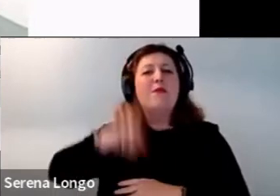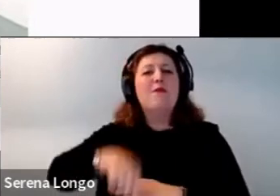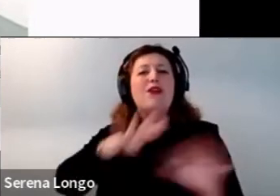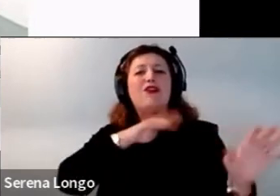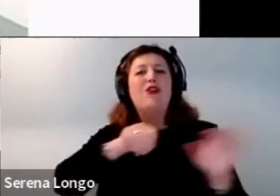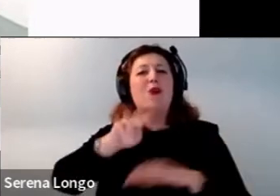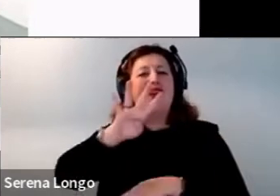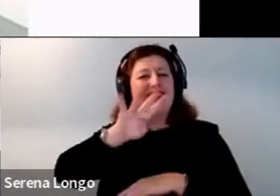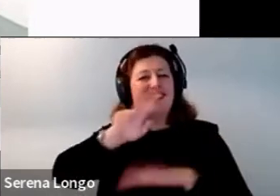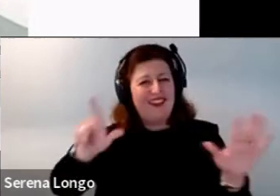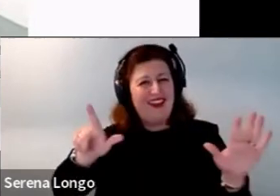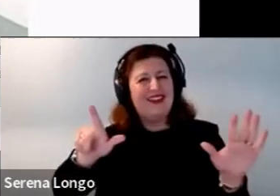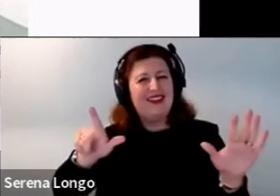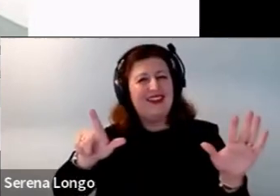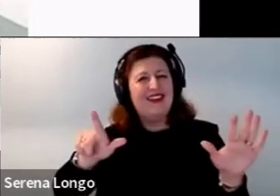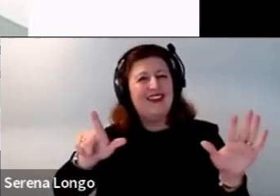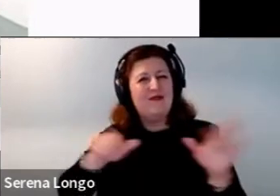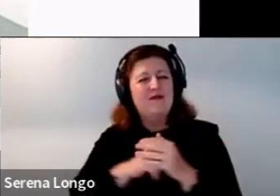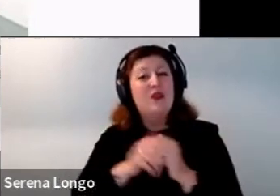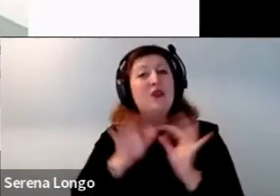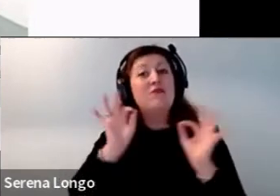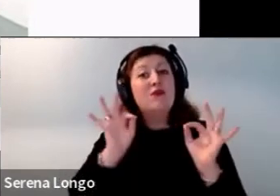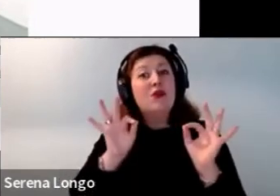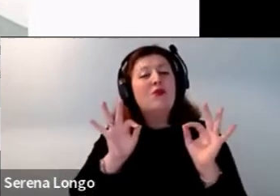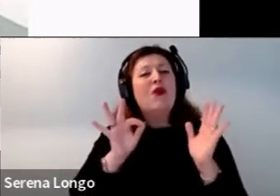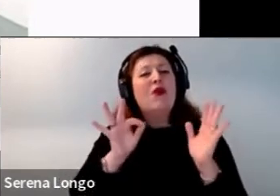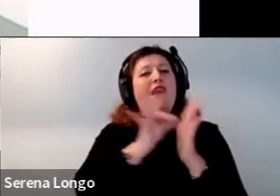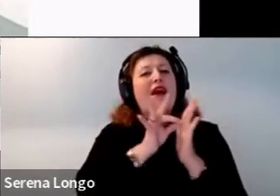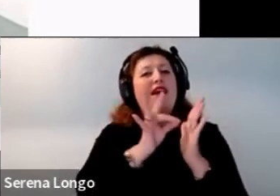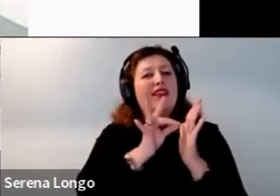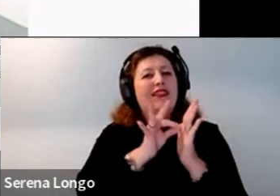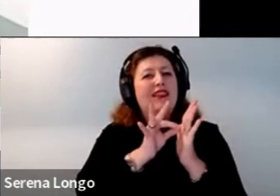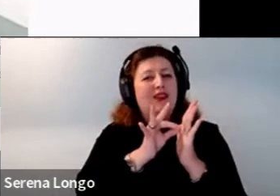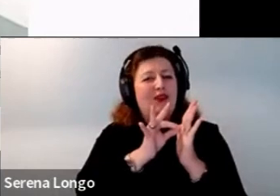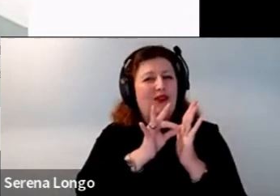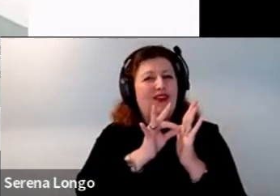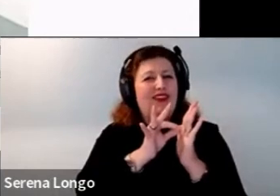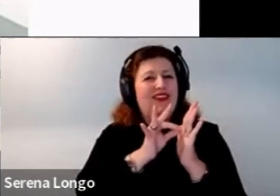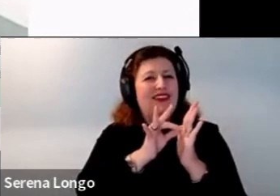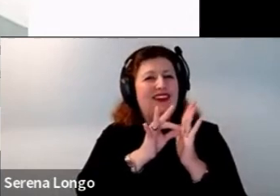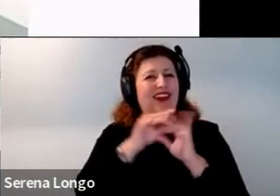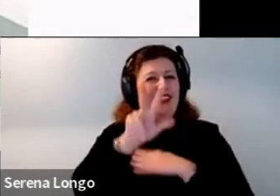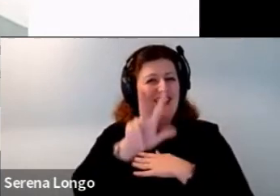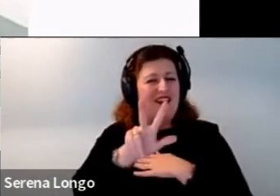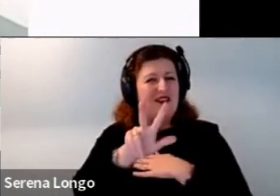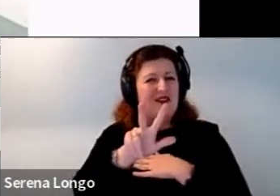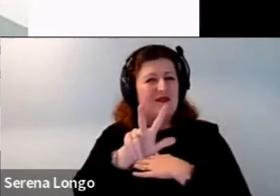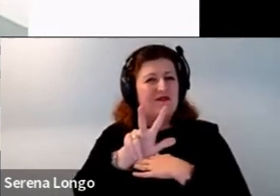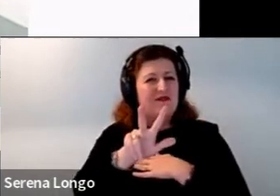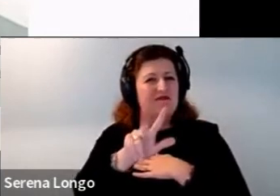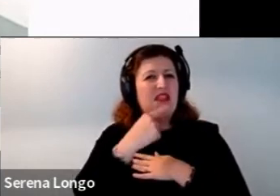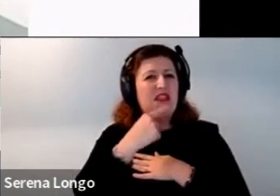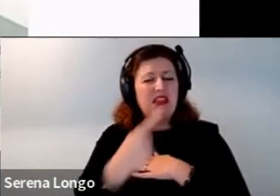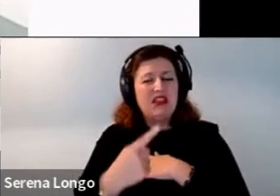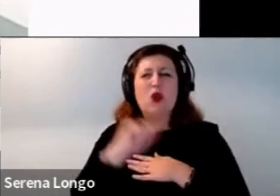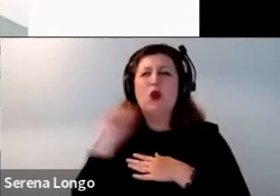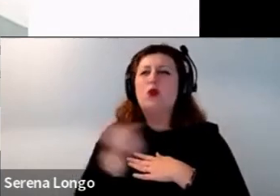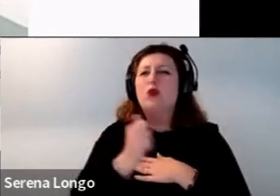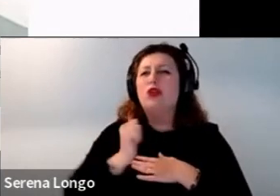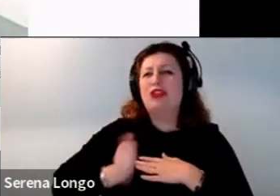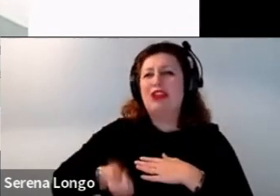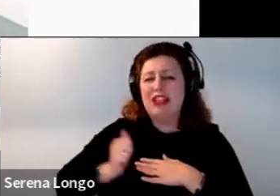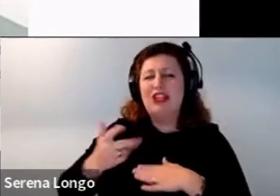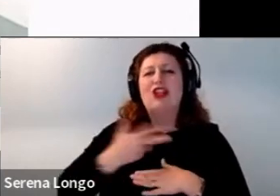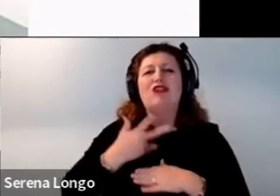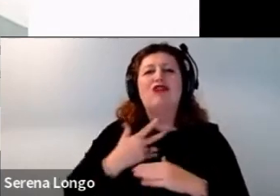1947, della quale richiamo 3 articoli. L'articolo 3, tutti i cittadini hanno pari